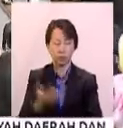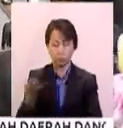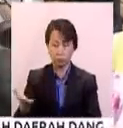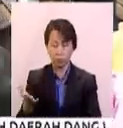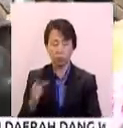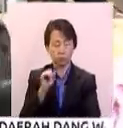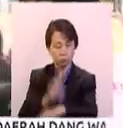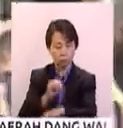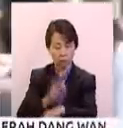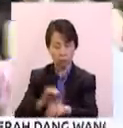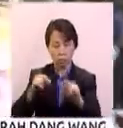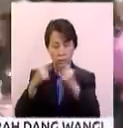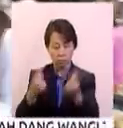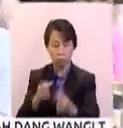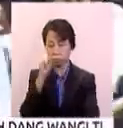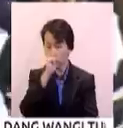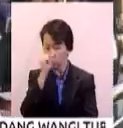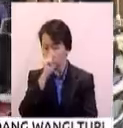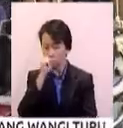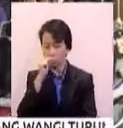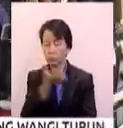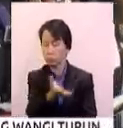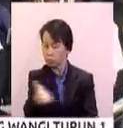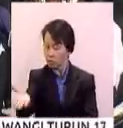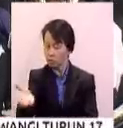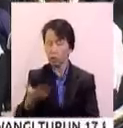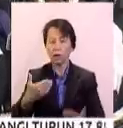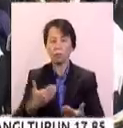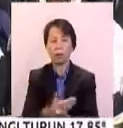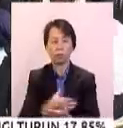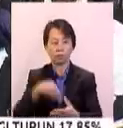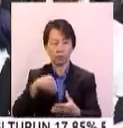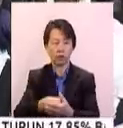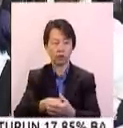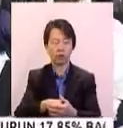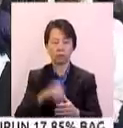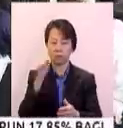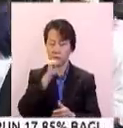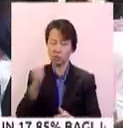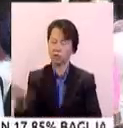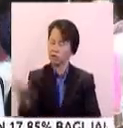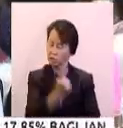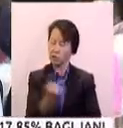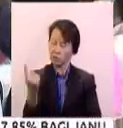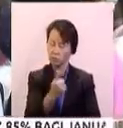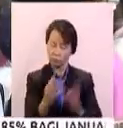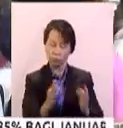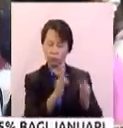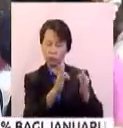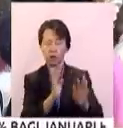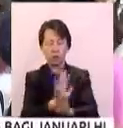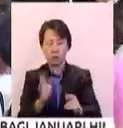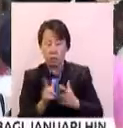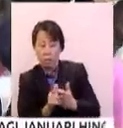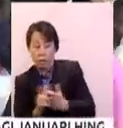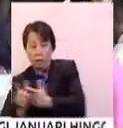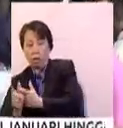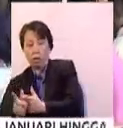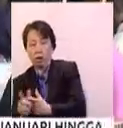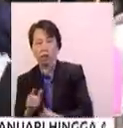turut menasihati golongan selebriti, khususnya mereka yang baharu dalam arena ini, agar tampil bersemuka, bukannya lari